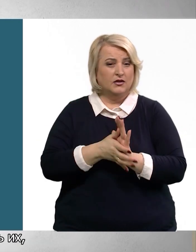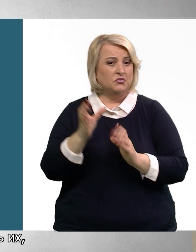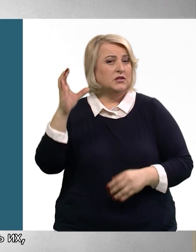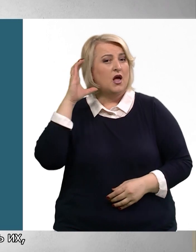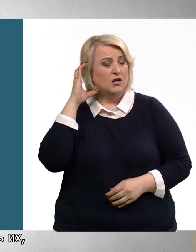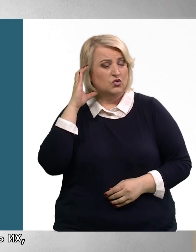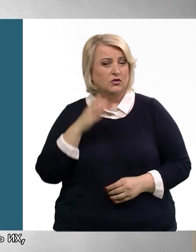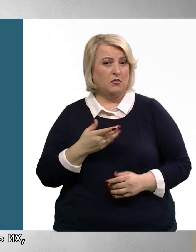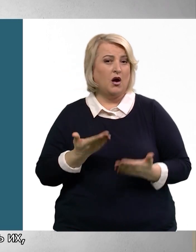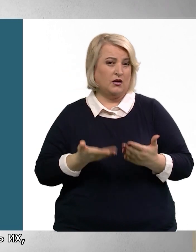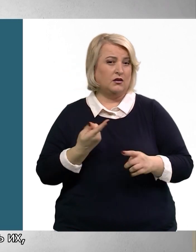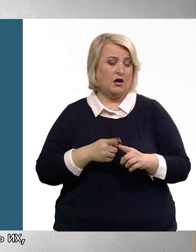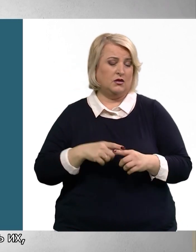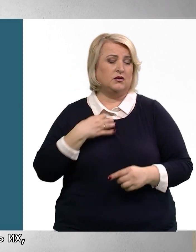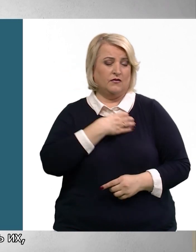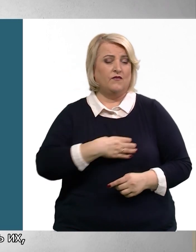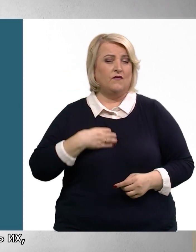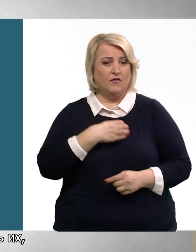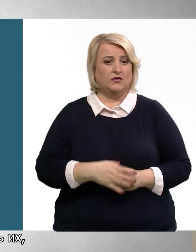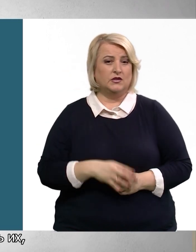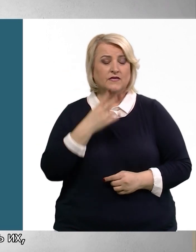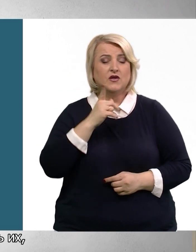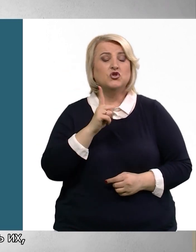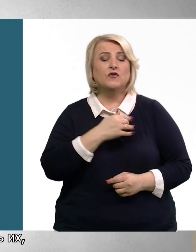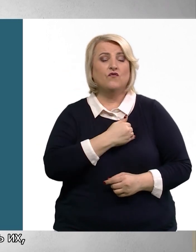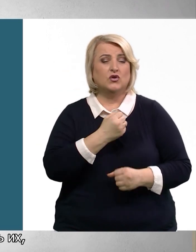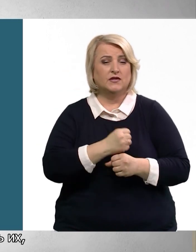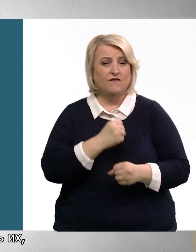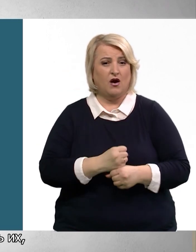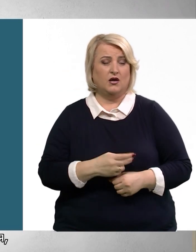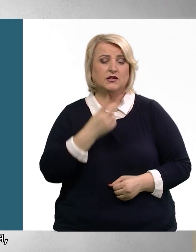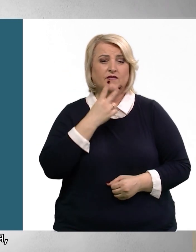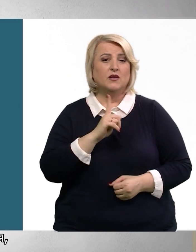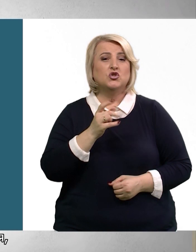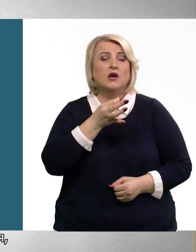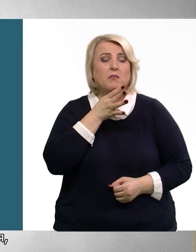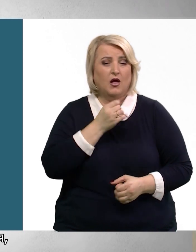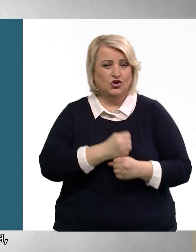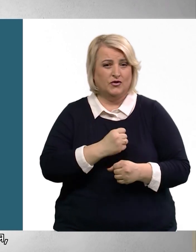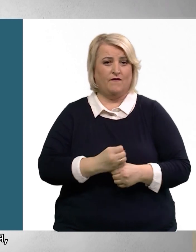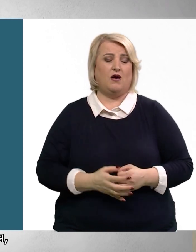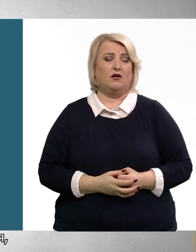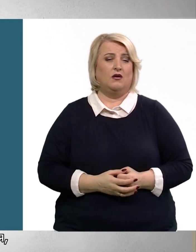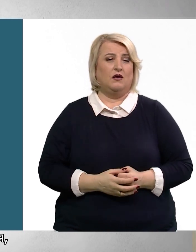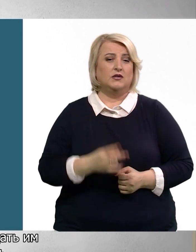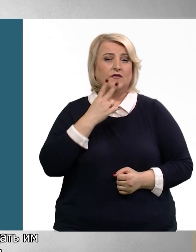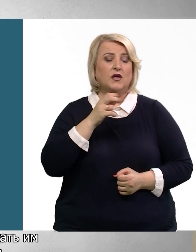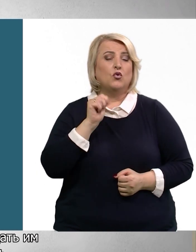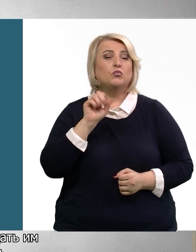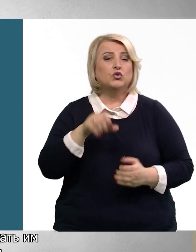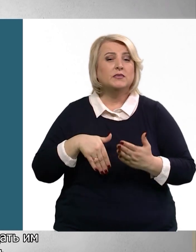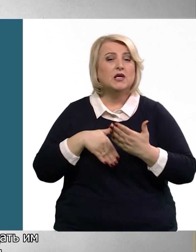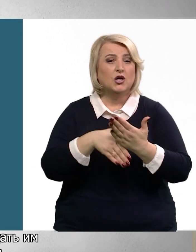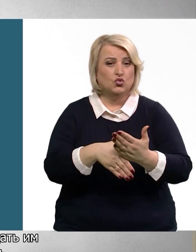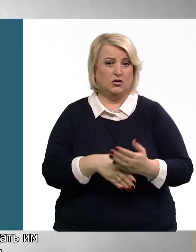să înțelegem, să-i ascultăm. Cred că asta contează foarte mult, să vedem ce vor să facă, să vedem ce le place să facă, să